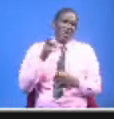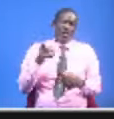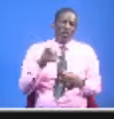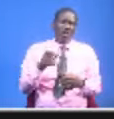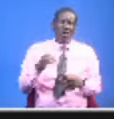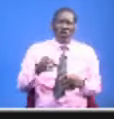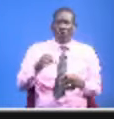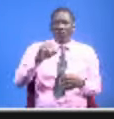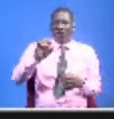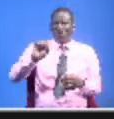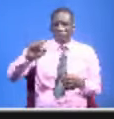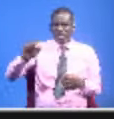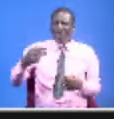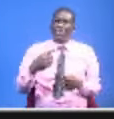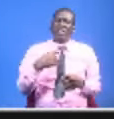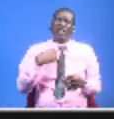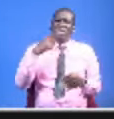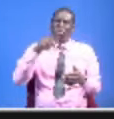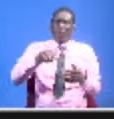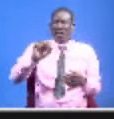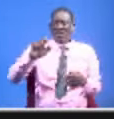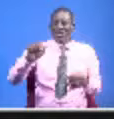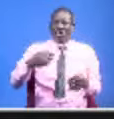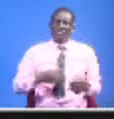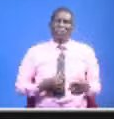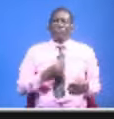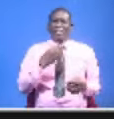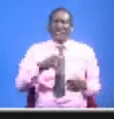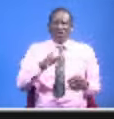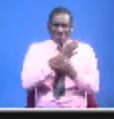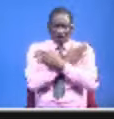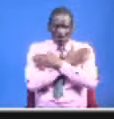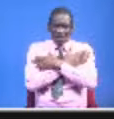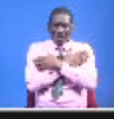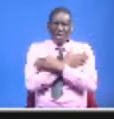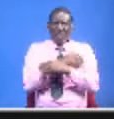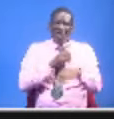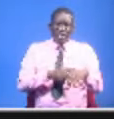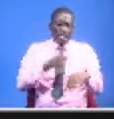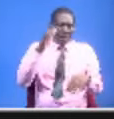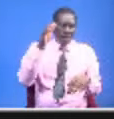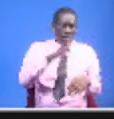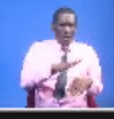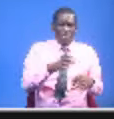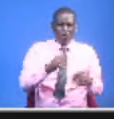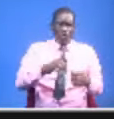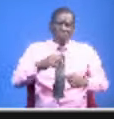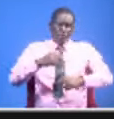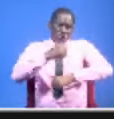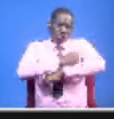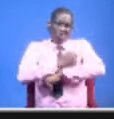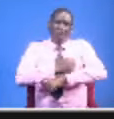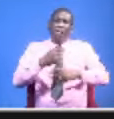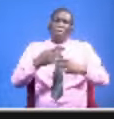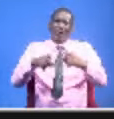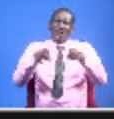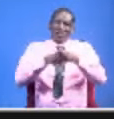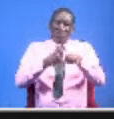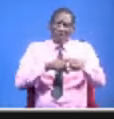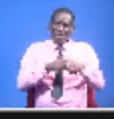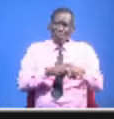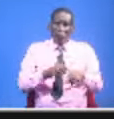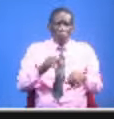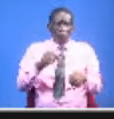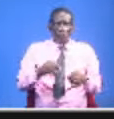simu kumwambia kwamba Seth alikuwa amemtembelea rafiki huyo aliporudi kutoka darasani kwake. Hata hivyo, aligundua